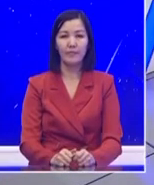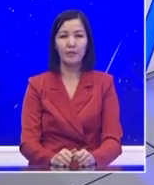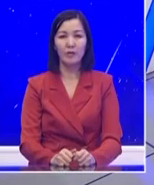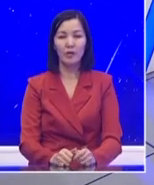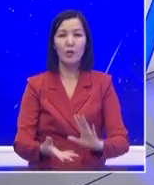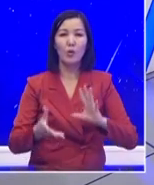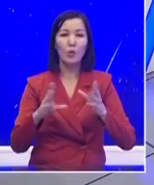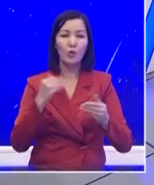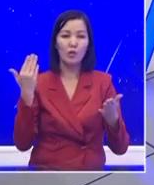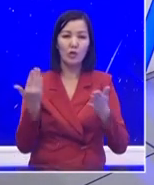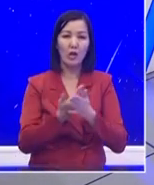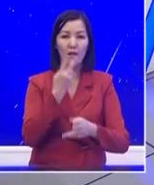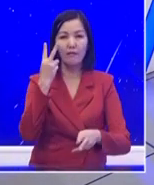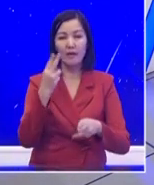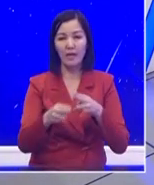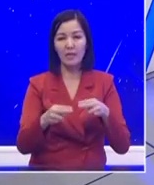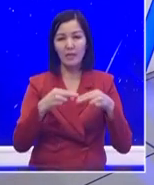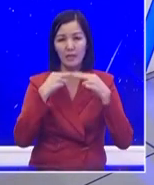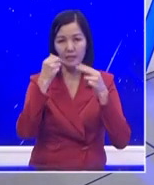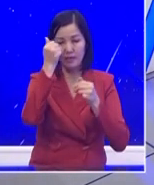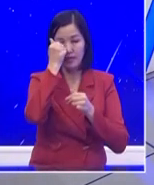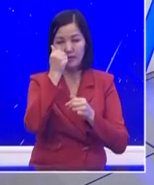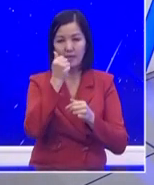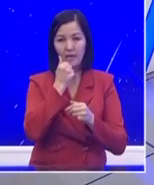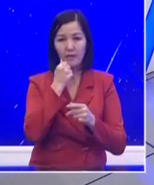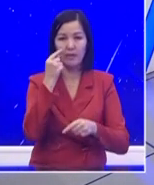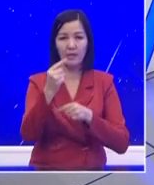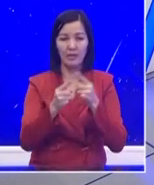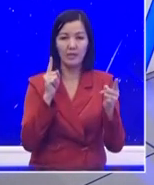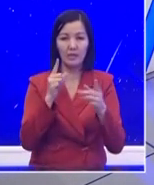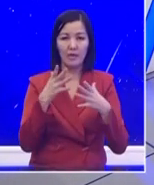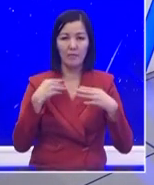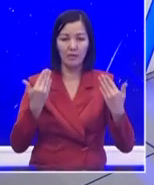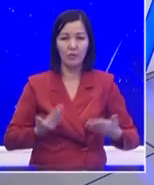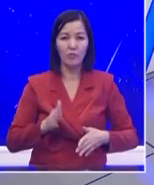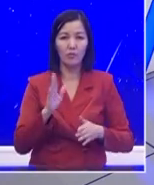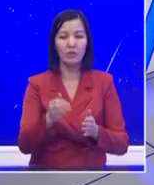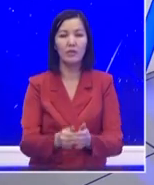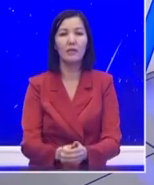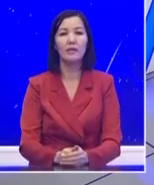Бүгінге келіп түскен ақпараттар легі осындай. Назарларыңызға рахмет. Келесі эфирде жүздескенше аман сау болыңыздар.